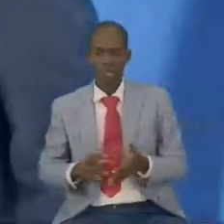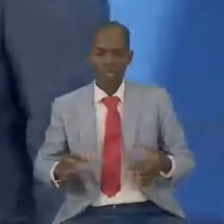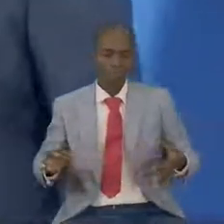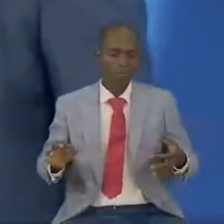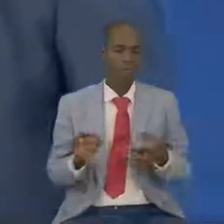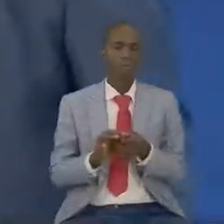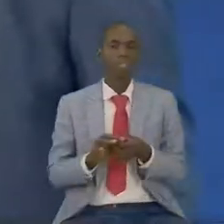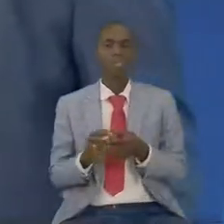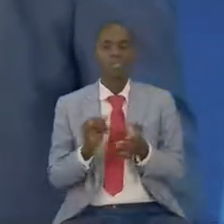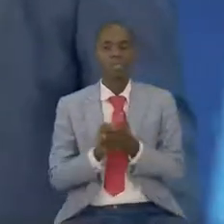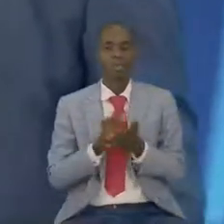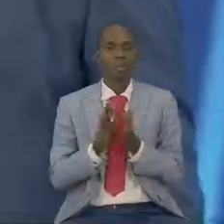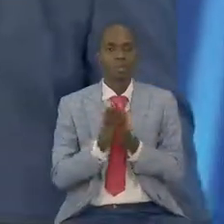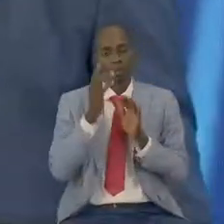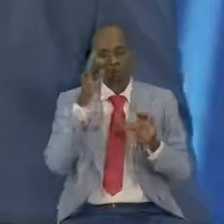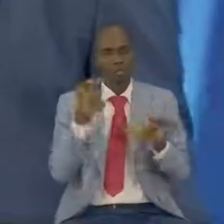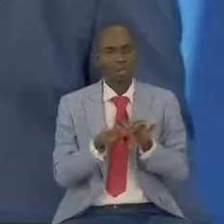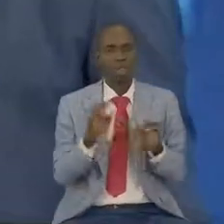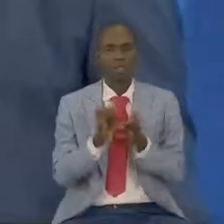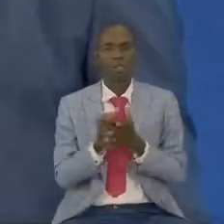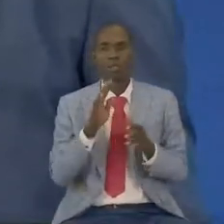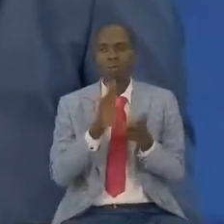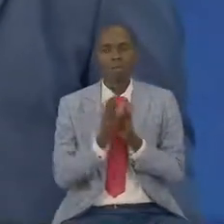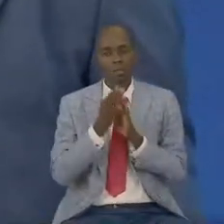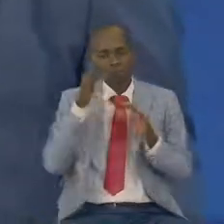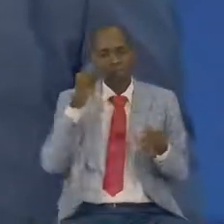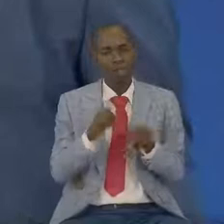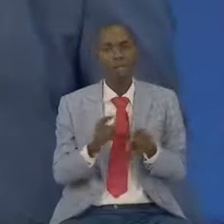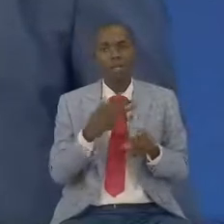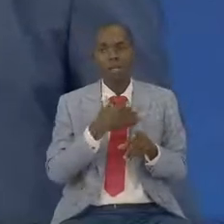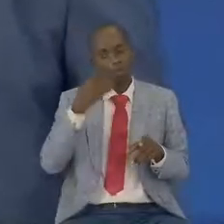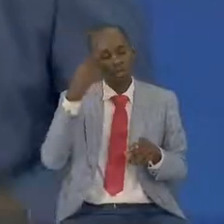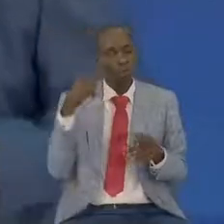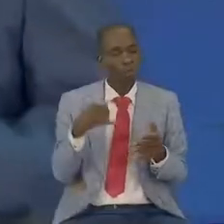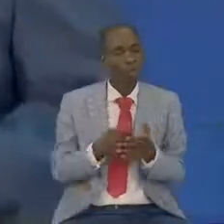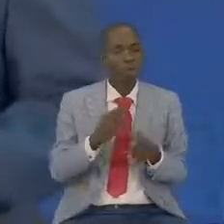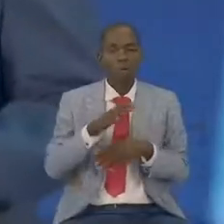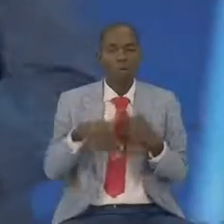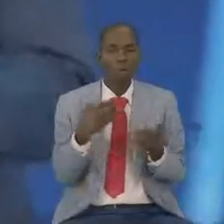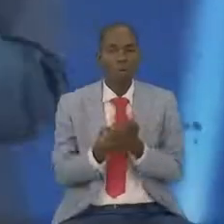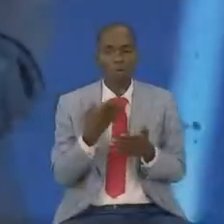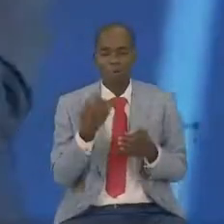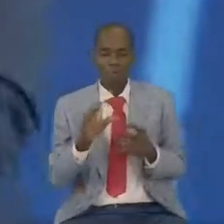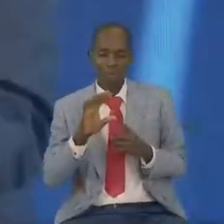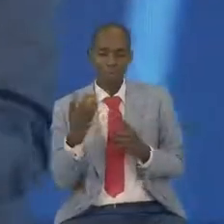à cause de ce contrat, toutes les conditions et toutes les provisions du contrat